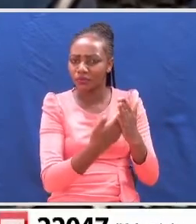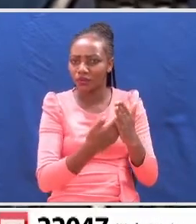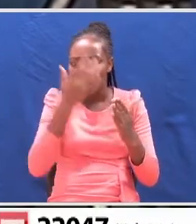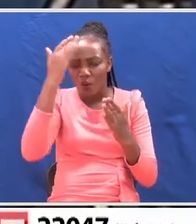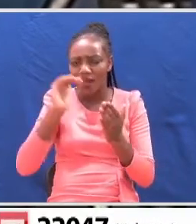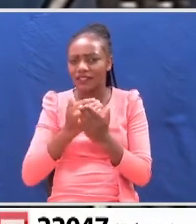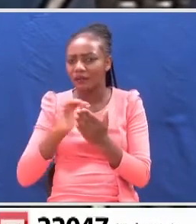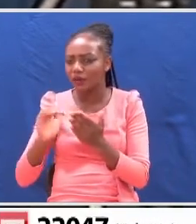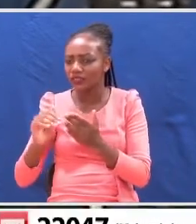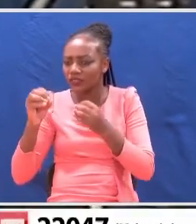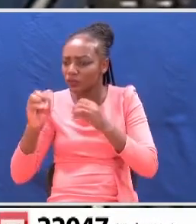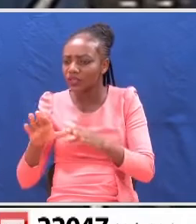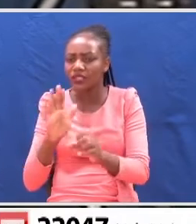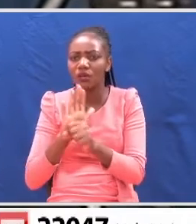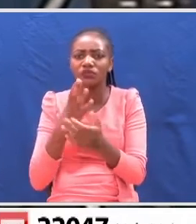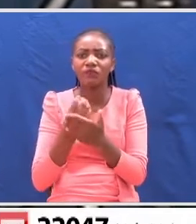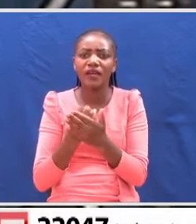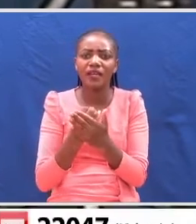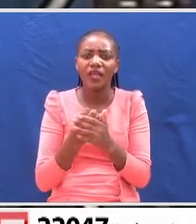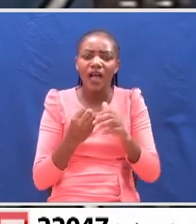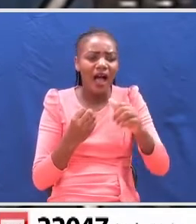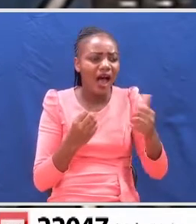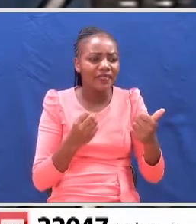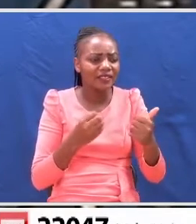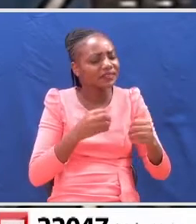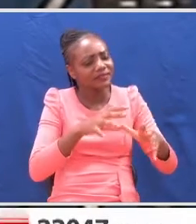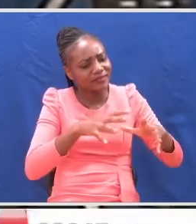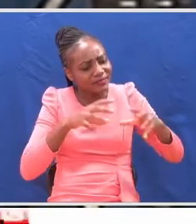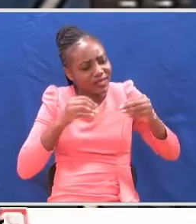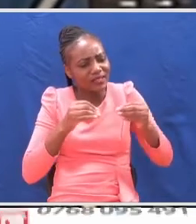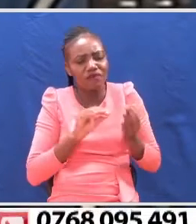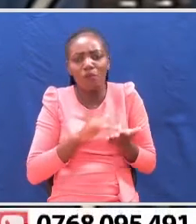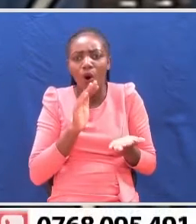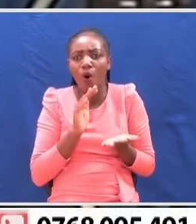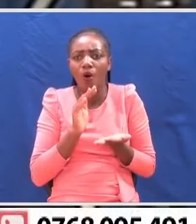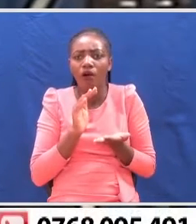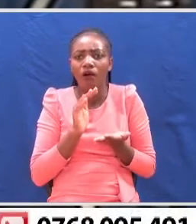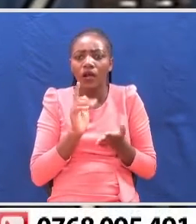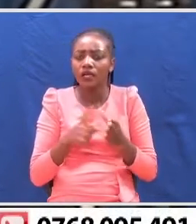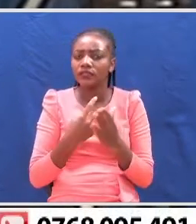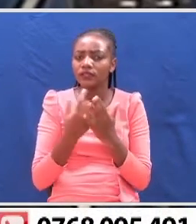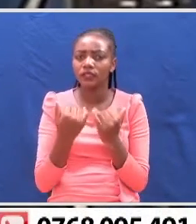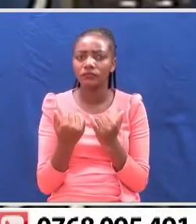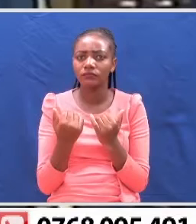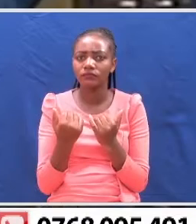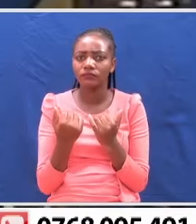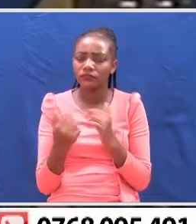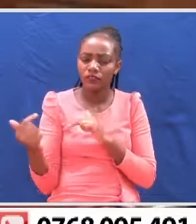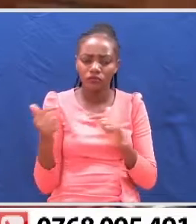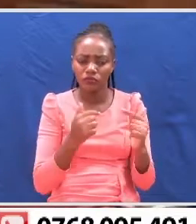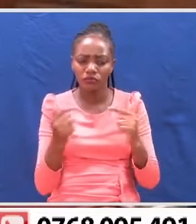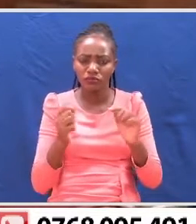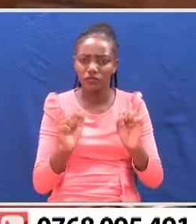zinapoteza pesa nyingi, kuna wale ambao walikuwa wana gain. Sasa ikawa ni vuta ni